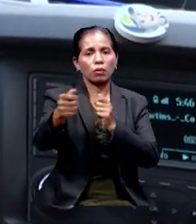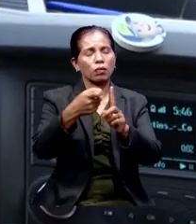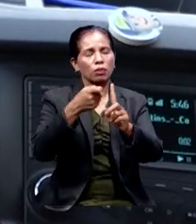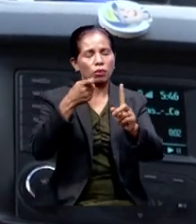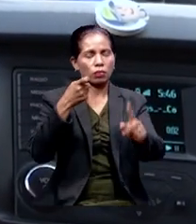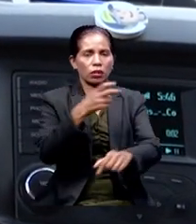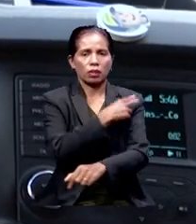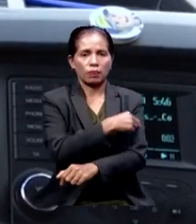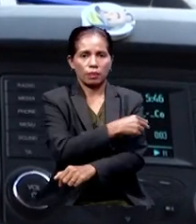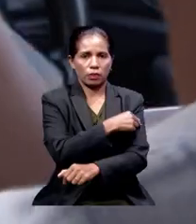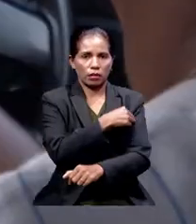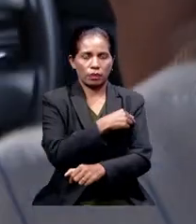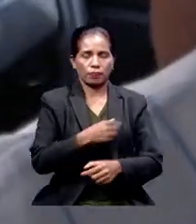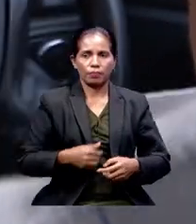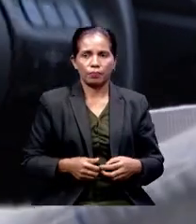fasilidade Saudi.